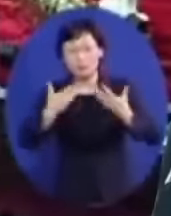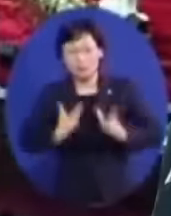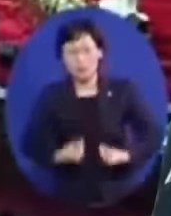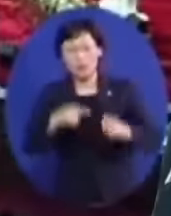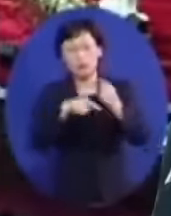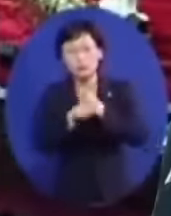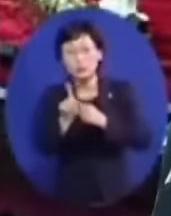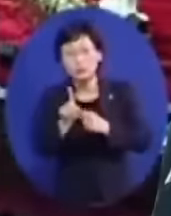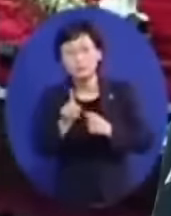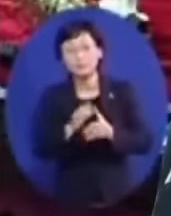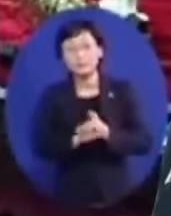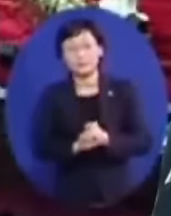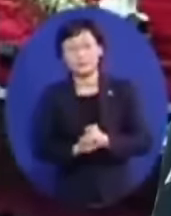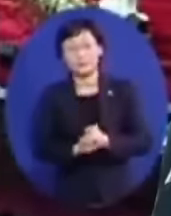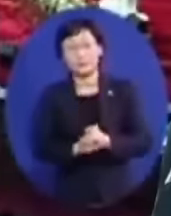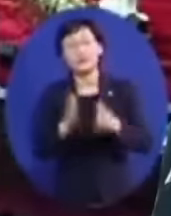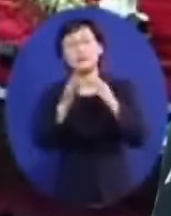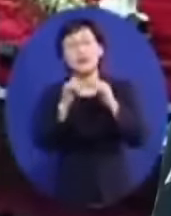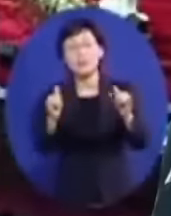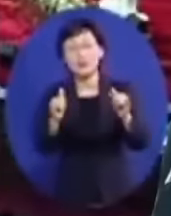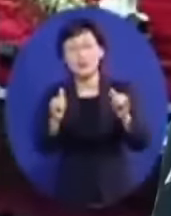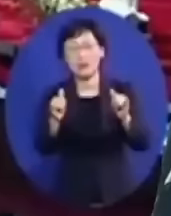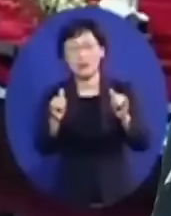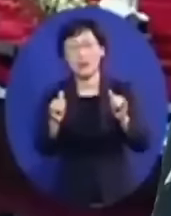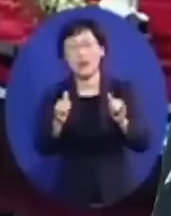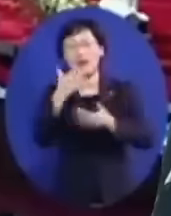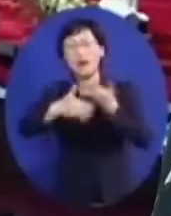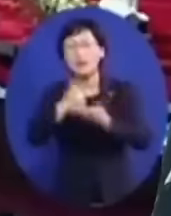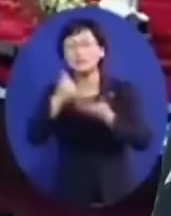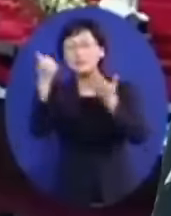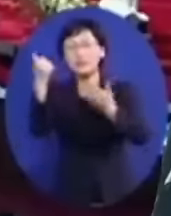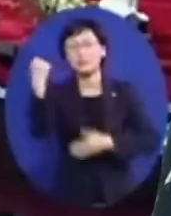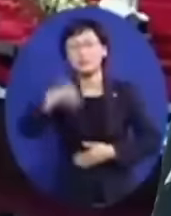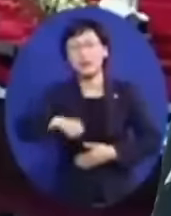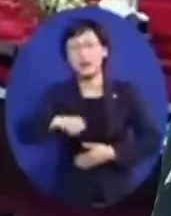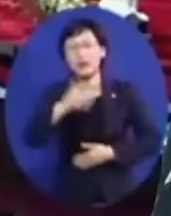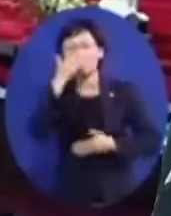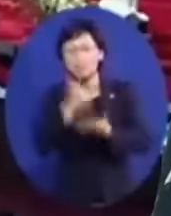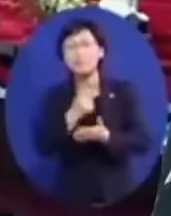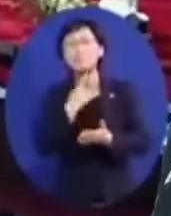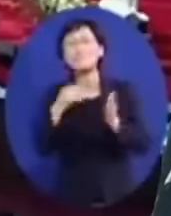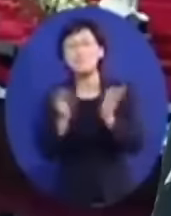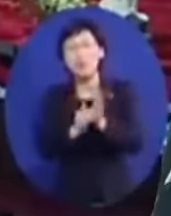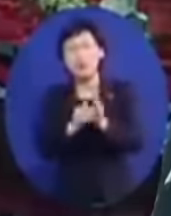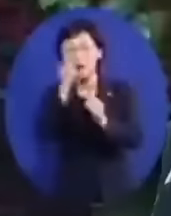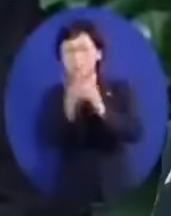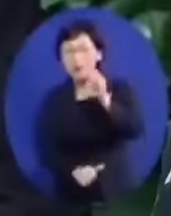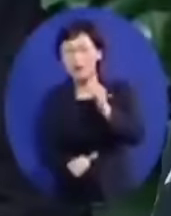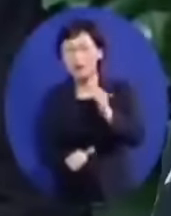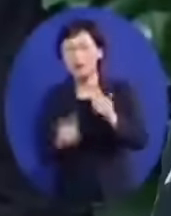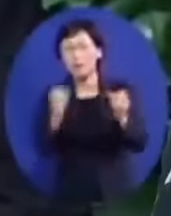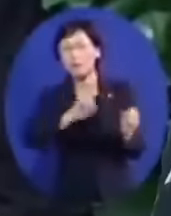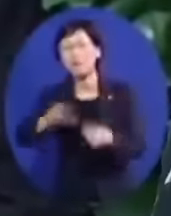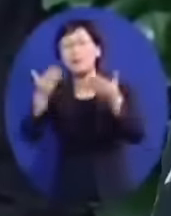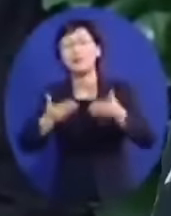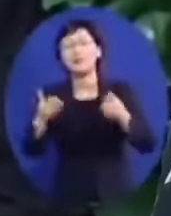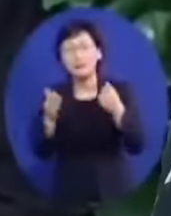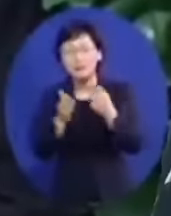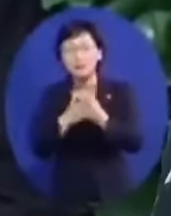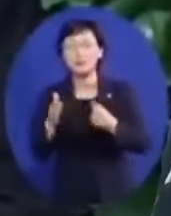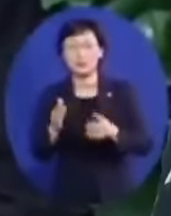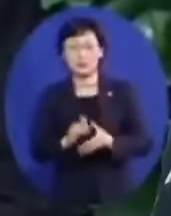것은 인간이 하나님께 불순종하고 죄를 짓고 타락해서 버림을 받았기 때문인 것입니다.